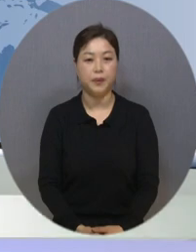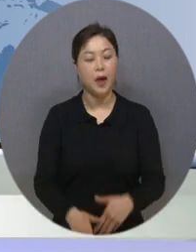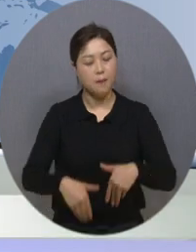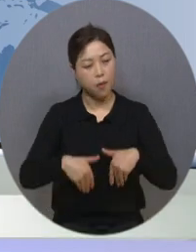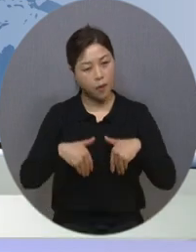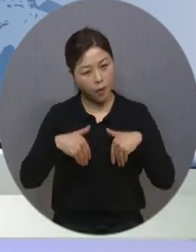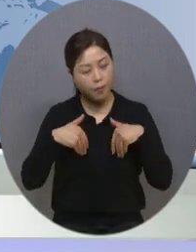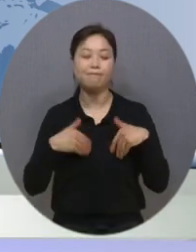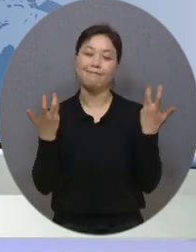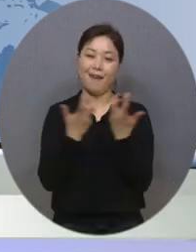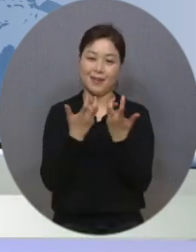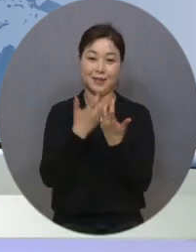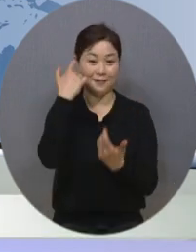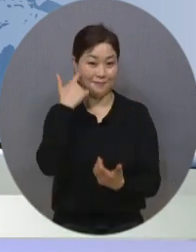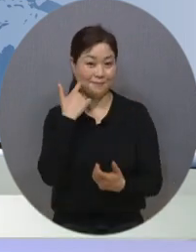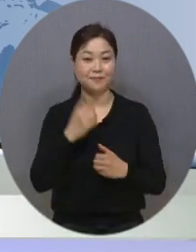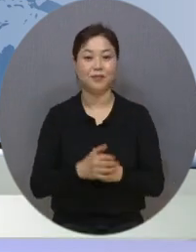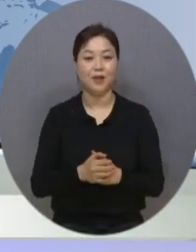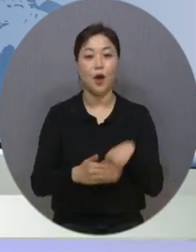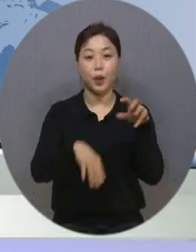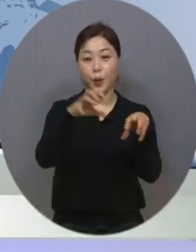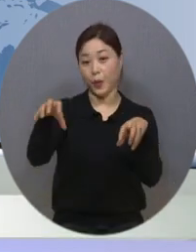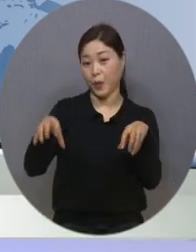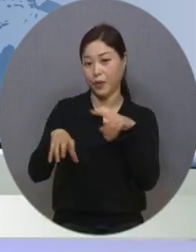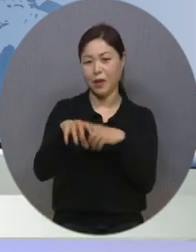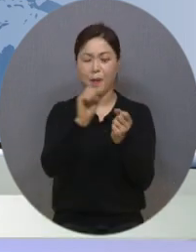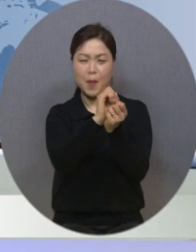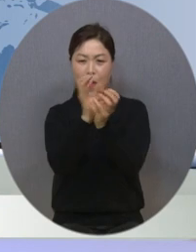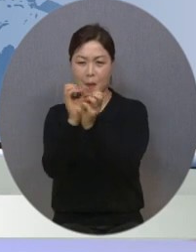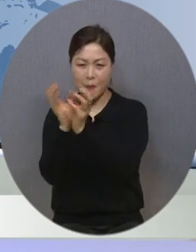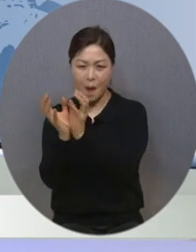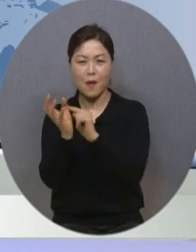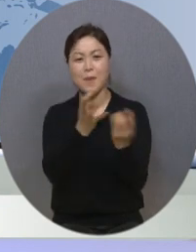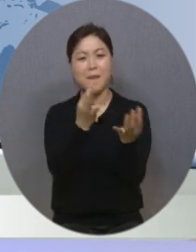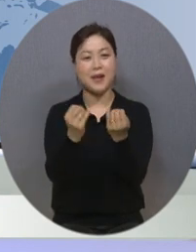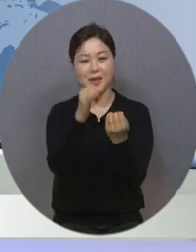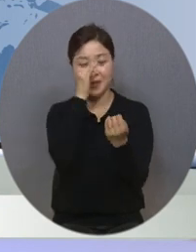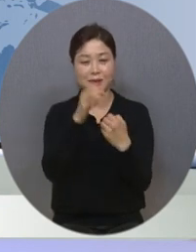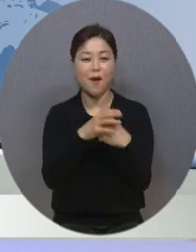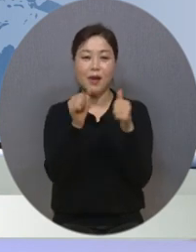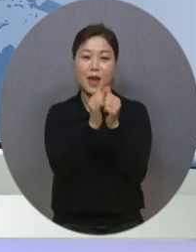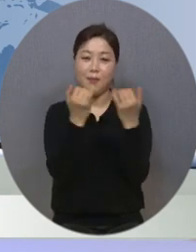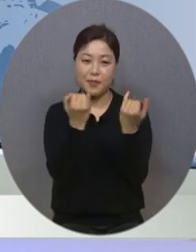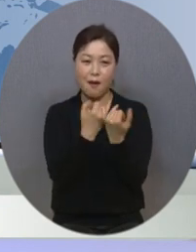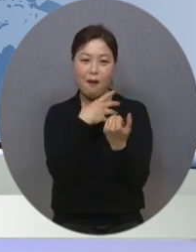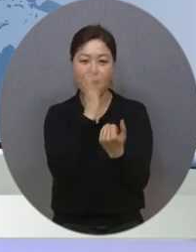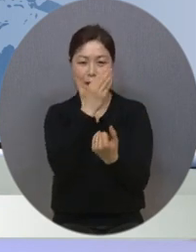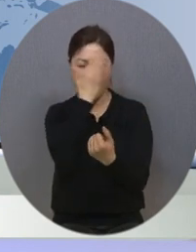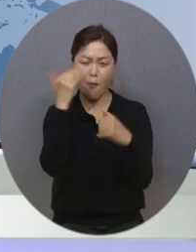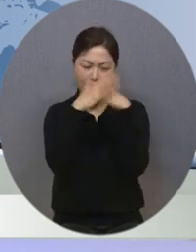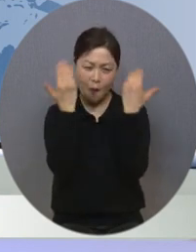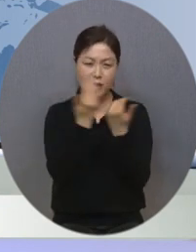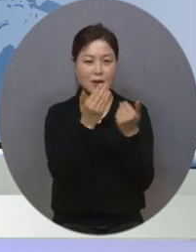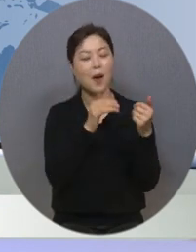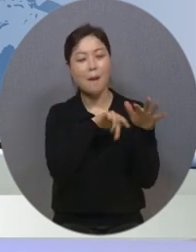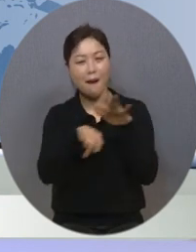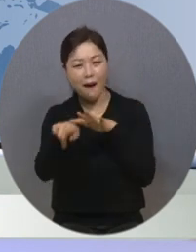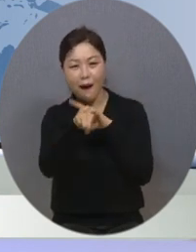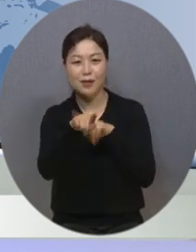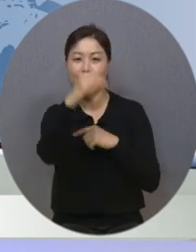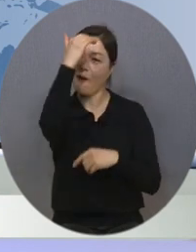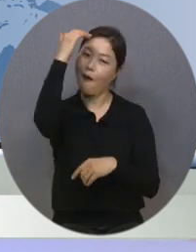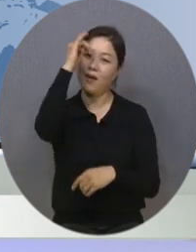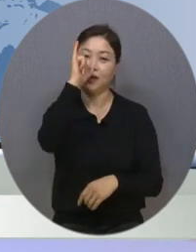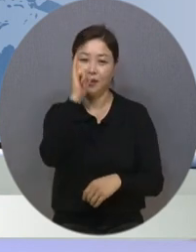봄기운이 완연한 요즘입니다 거리마다 펼쳐진 봄꽃의 향연의 남녀노소 나들이를 즐기는 많은 분들을 볼 수